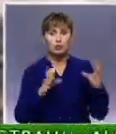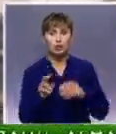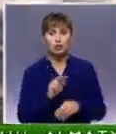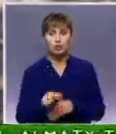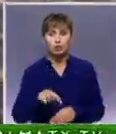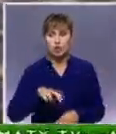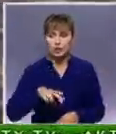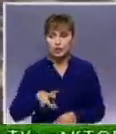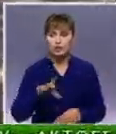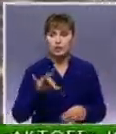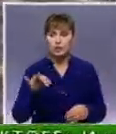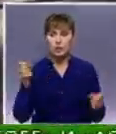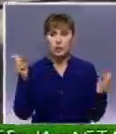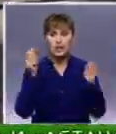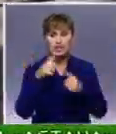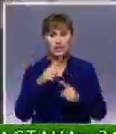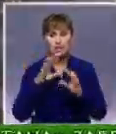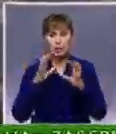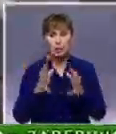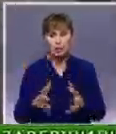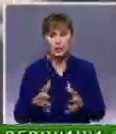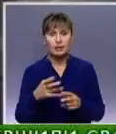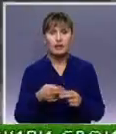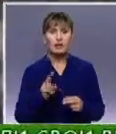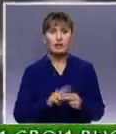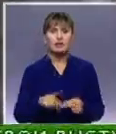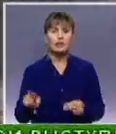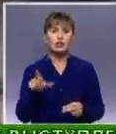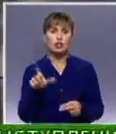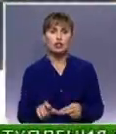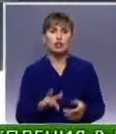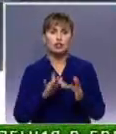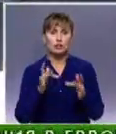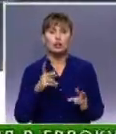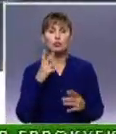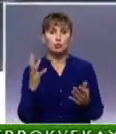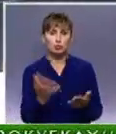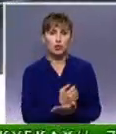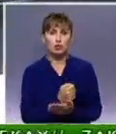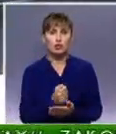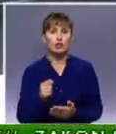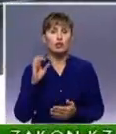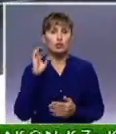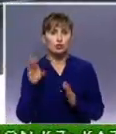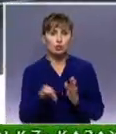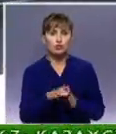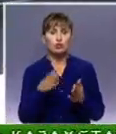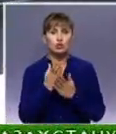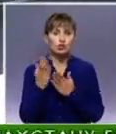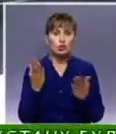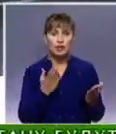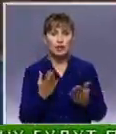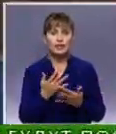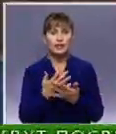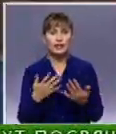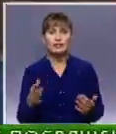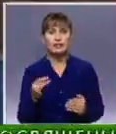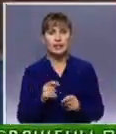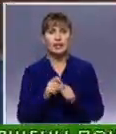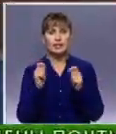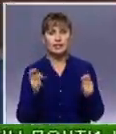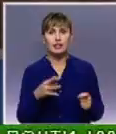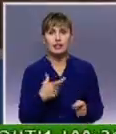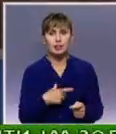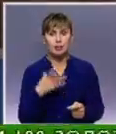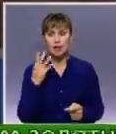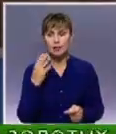его ходить и познавать мир. Судя по страничке скелетона в соцсети, вполне успешно. Ник слушает Вагнера, читает Бродского и открывает для